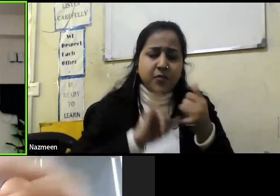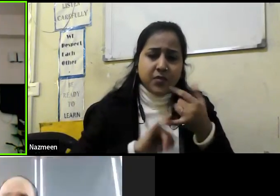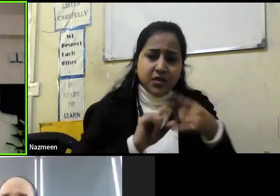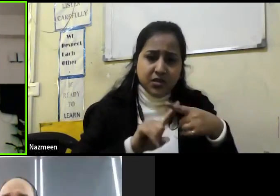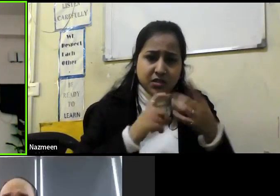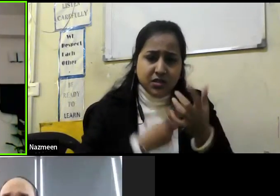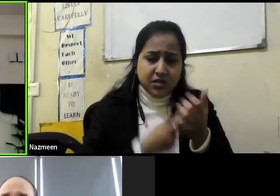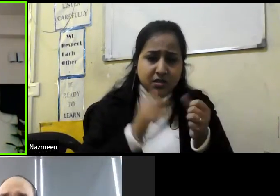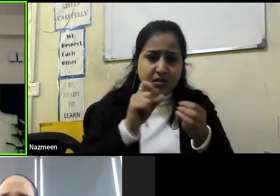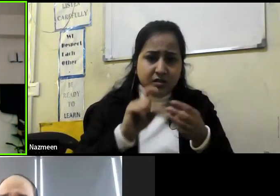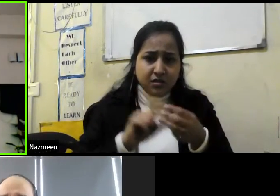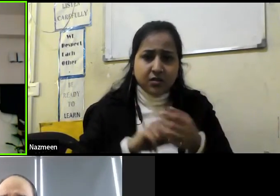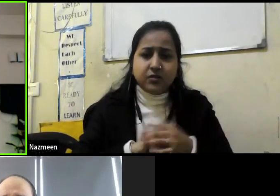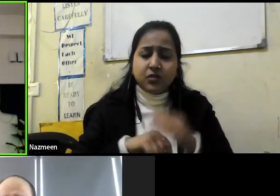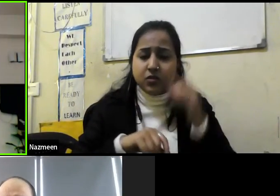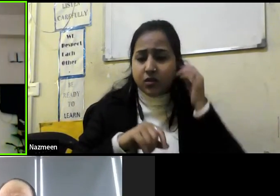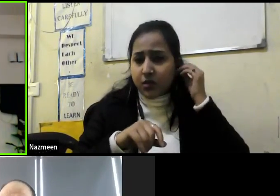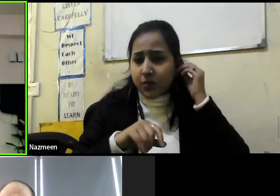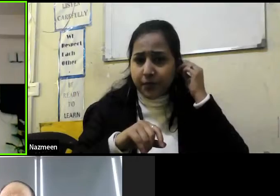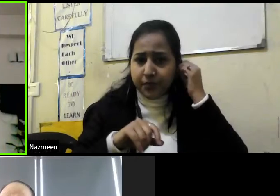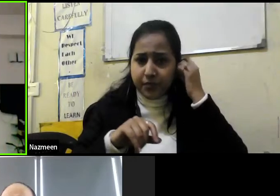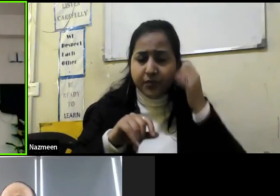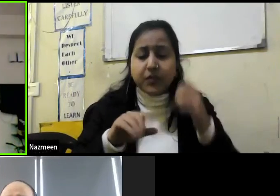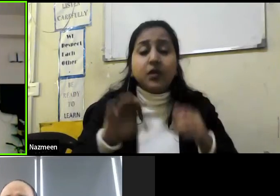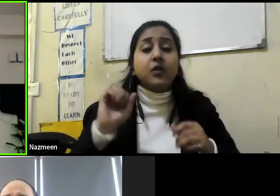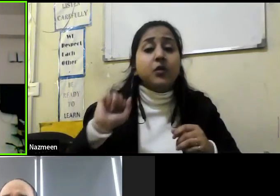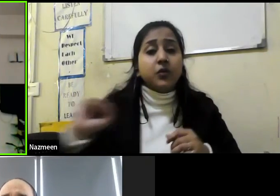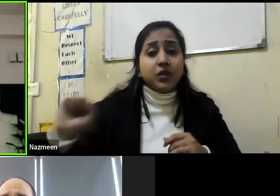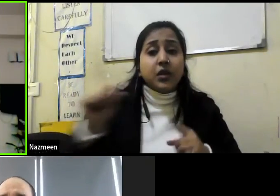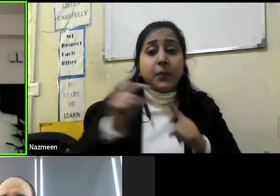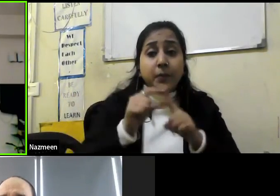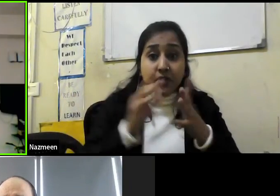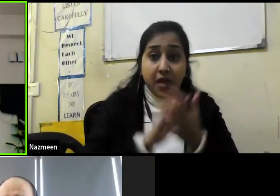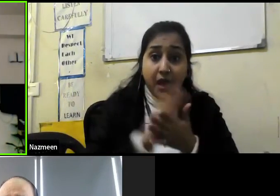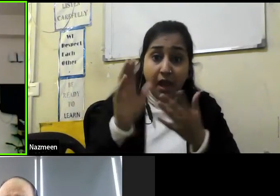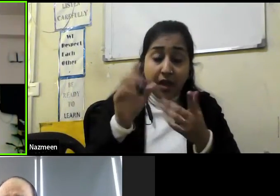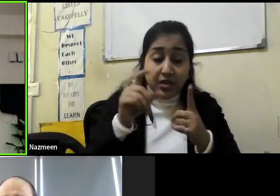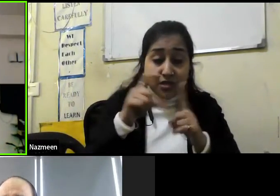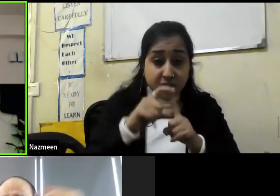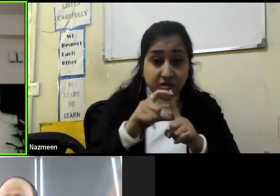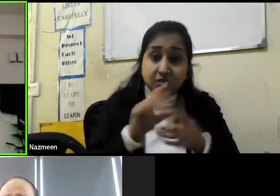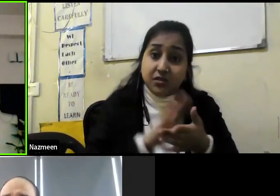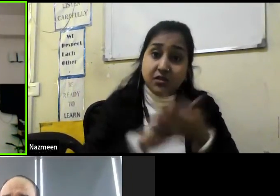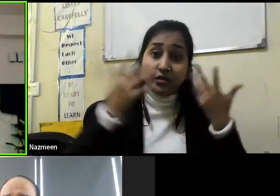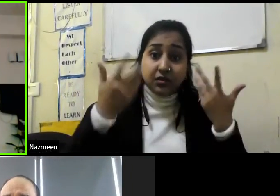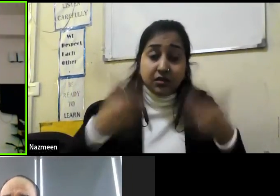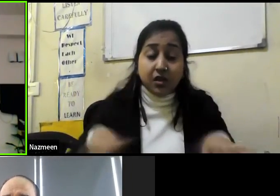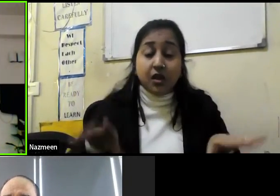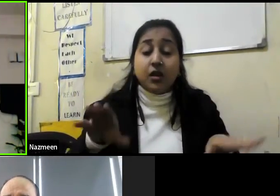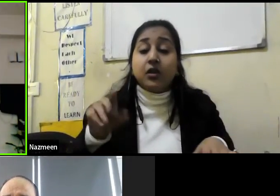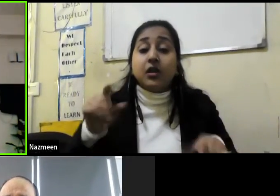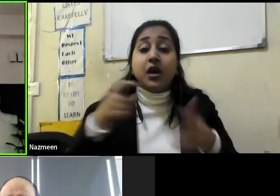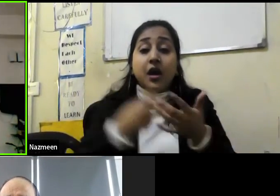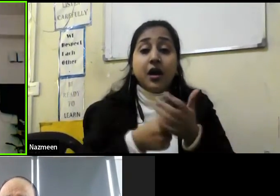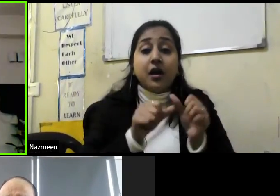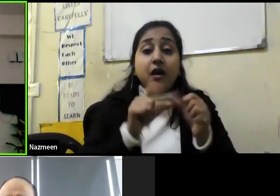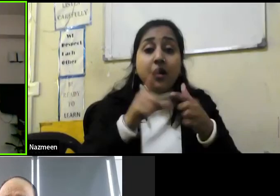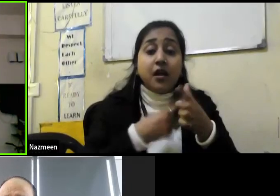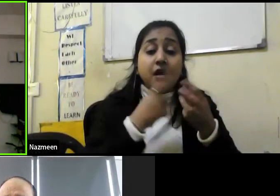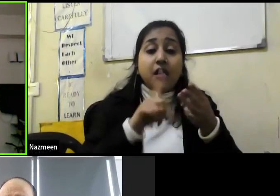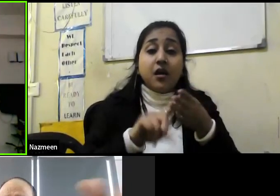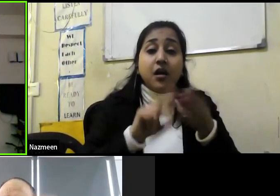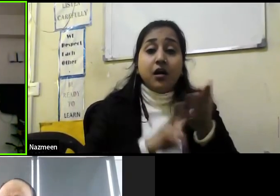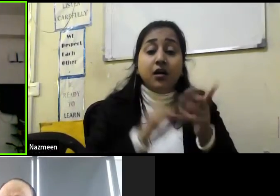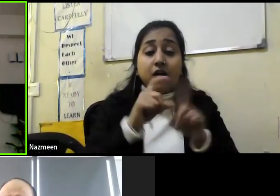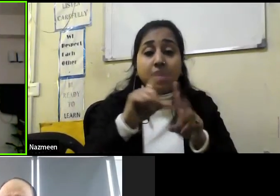और पीएचडी इन फॉरेस्ट इकोलॉजी फ्रॉम यूनिवर्सिटी ऑफ पुणे. और डॉक्टर राजेंद्र अग्रवाल इस मामले में बड़े इंस्ट्रूमेंटल थे